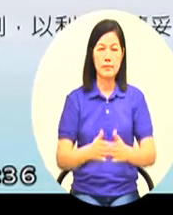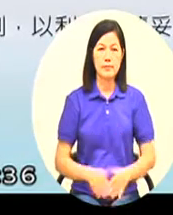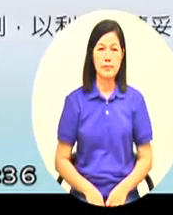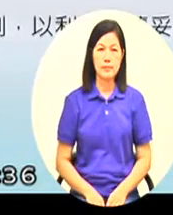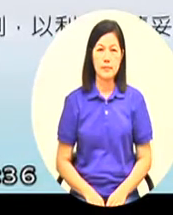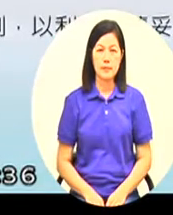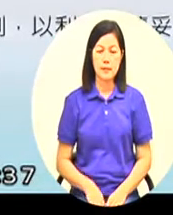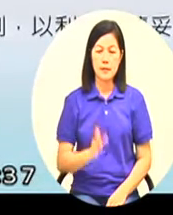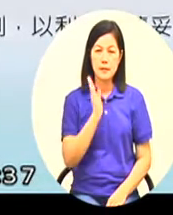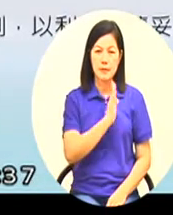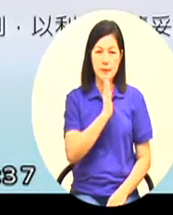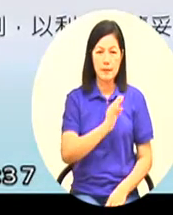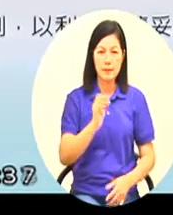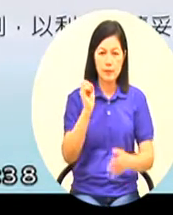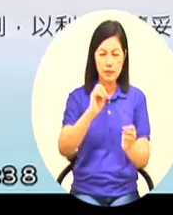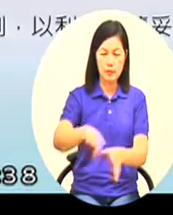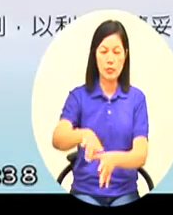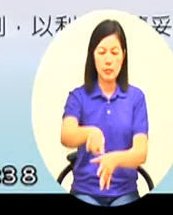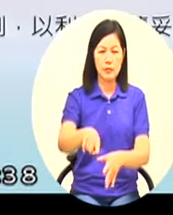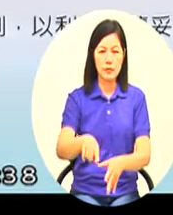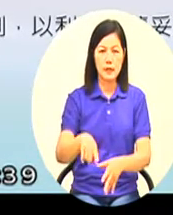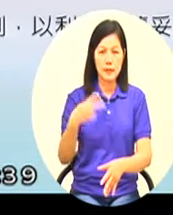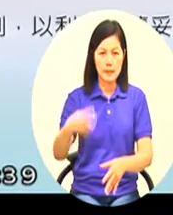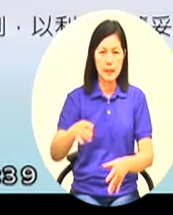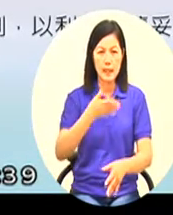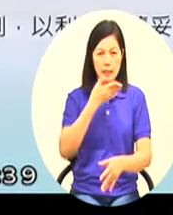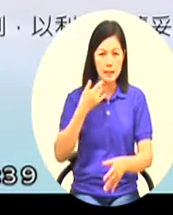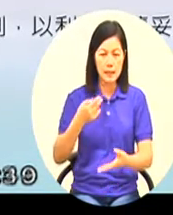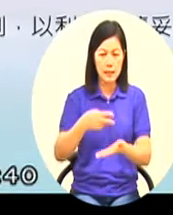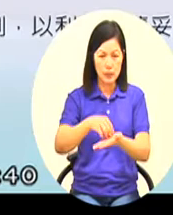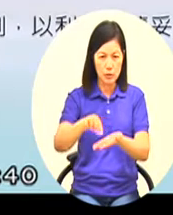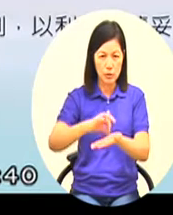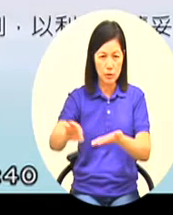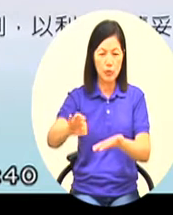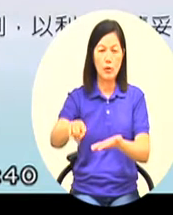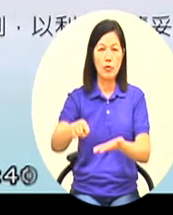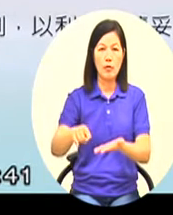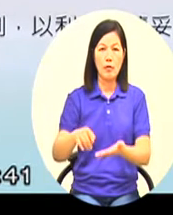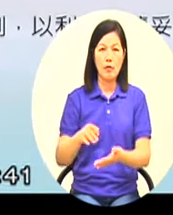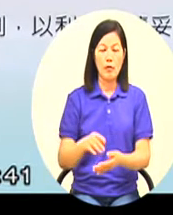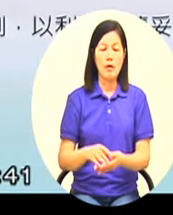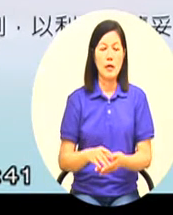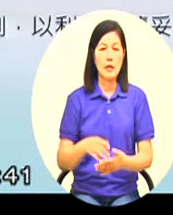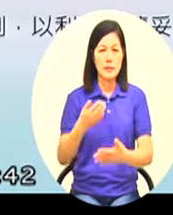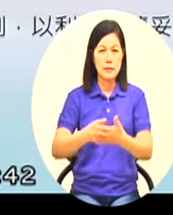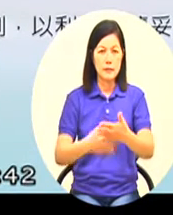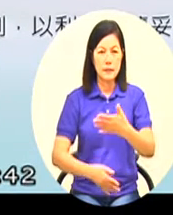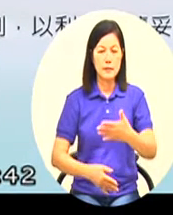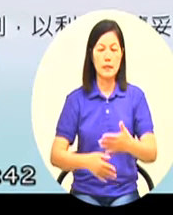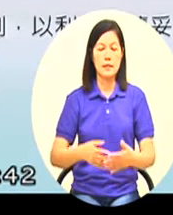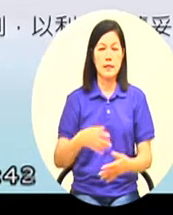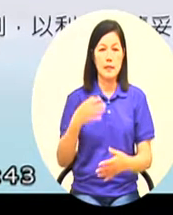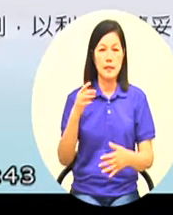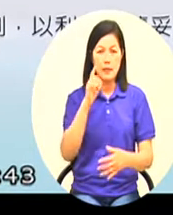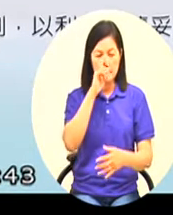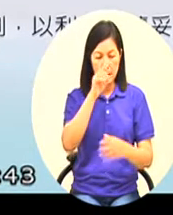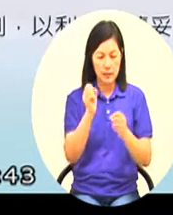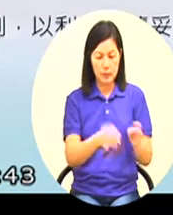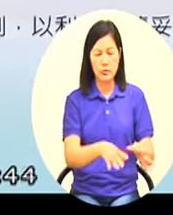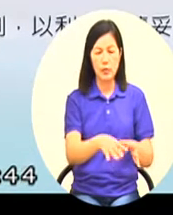废弃的部分配合整个以再利用为主、最终处置为辅的一个垃圾零废弃的一个政策，